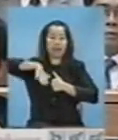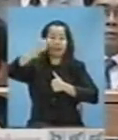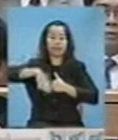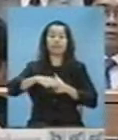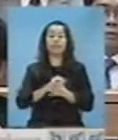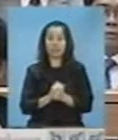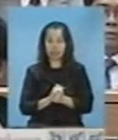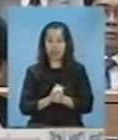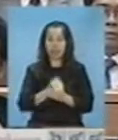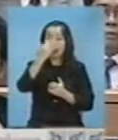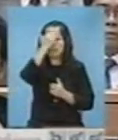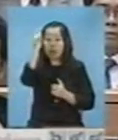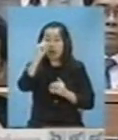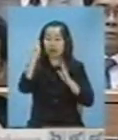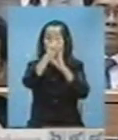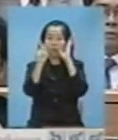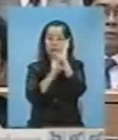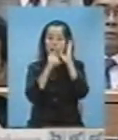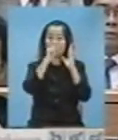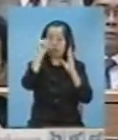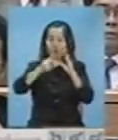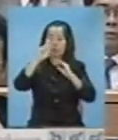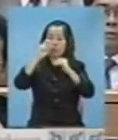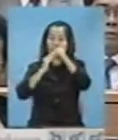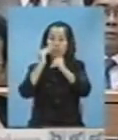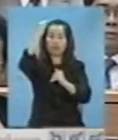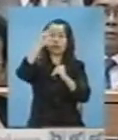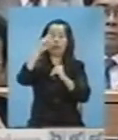ได้เลยเพราะรัฐธรรมนูญกำหนดต้องมีเสียง200ขึ้นไป